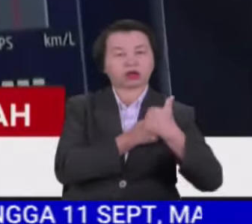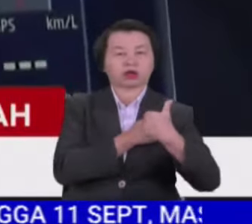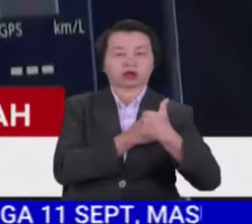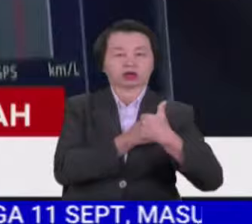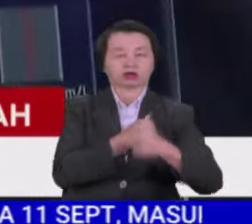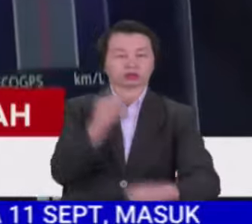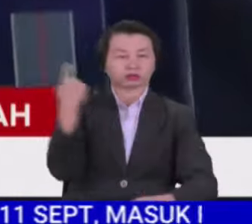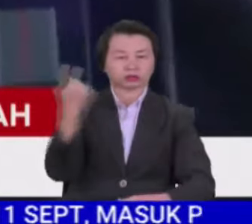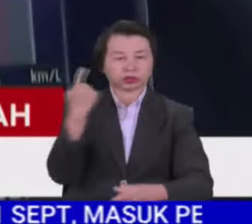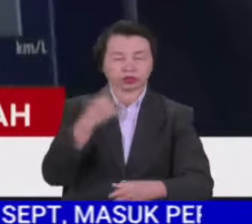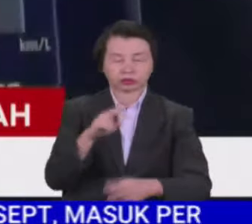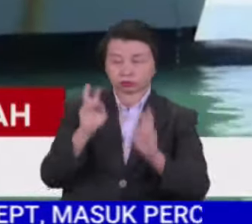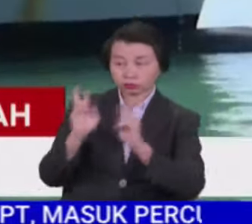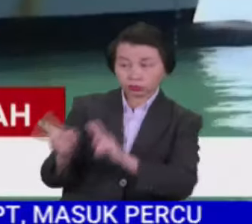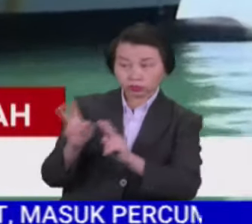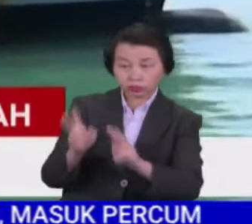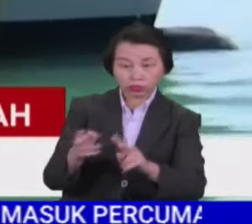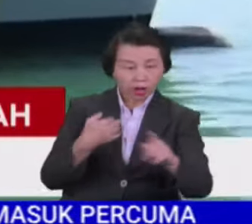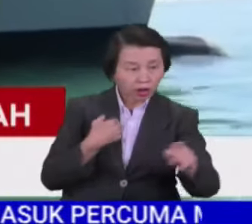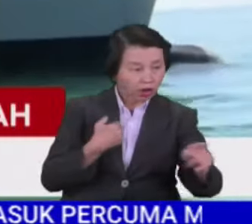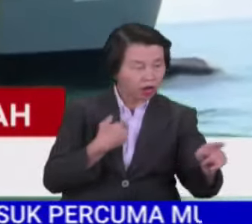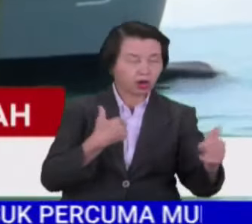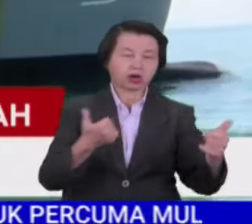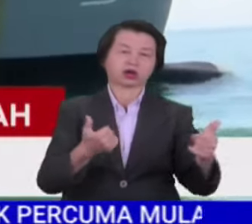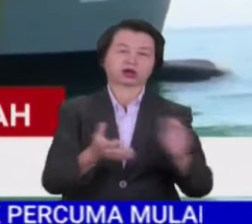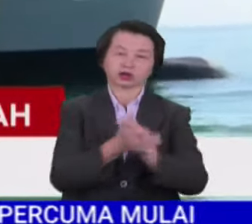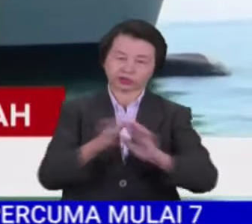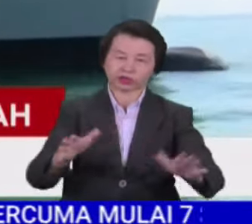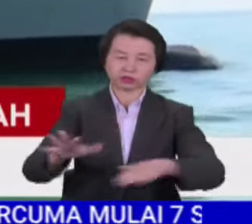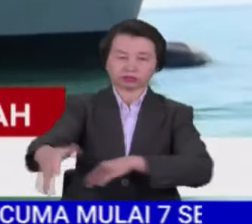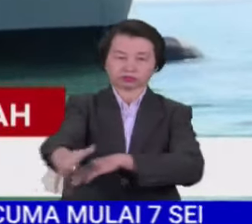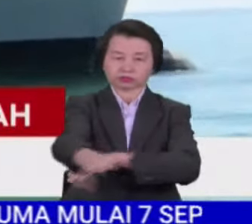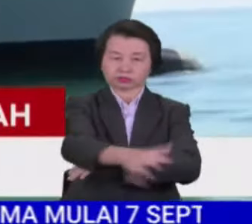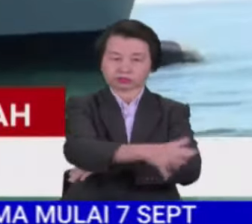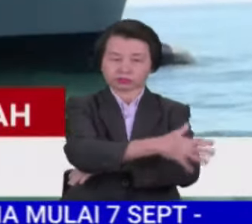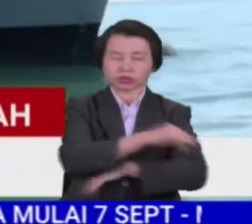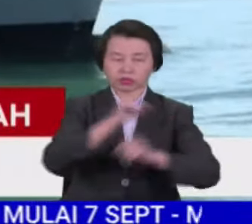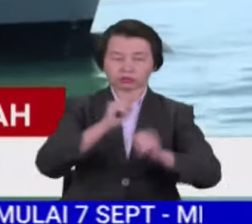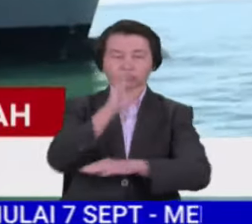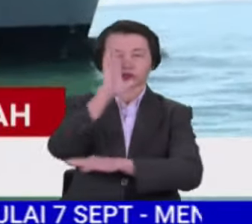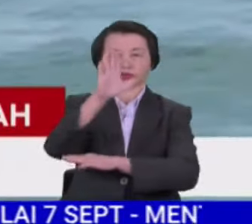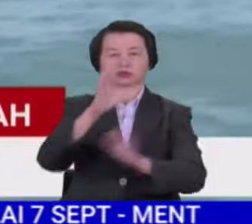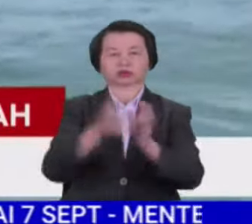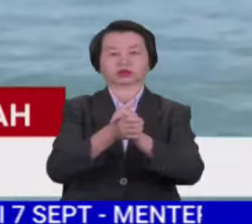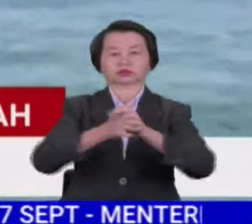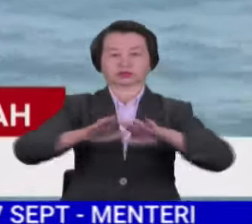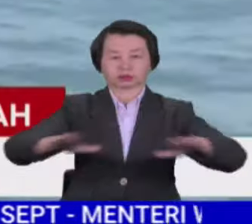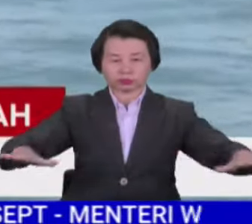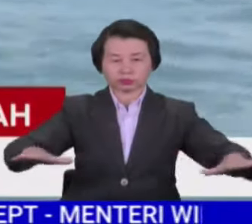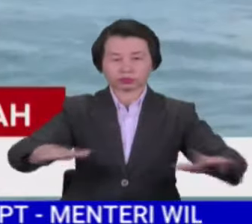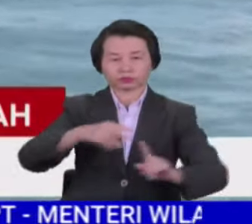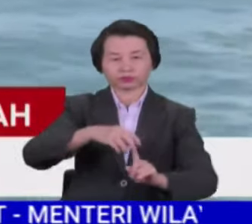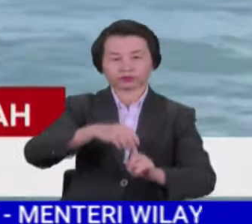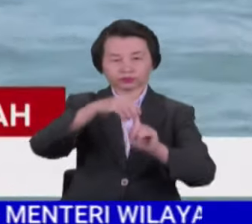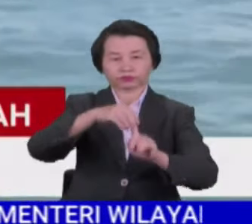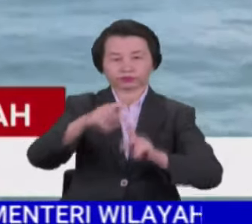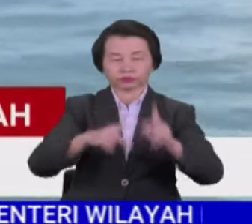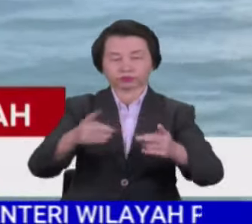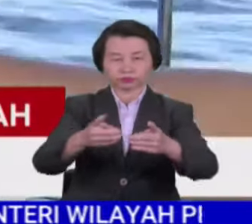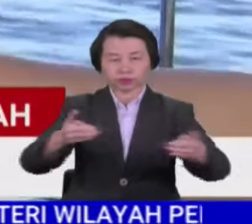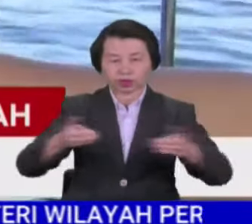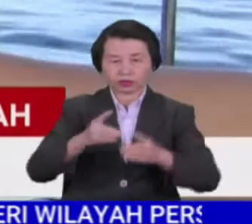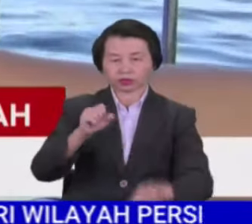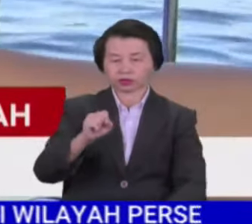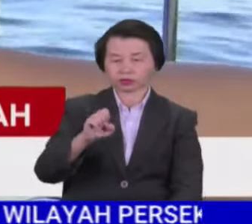yang sentiasa kelihatan keberadaan mereka terutamanya di perairan dapat menjamin keselamatan khususnya di Penduduk daerah